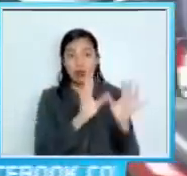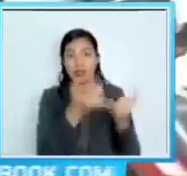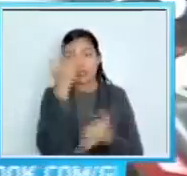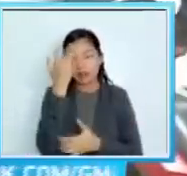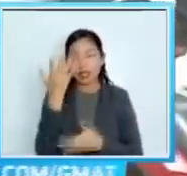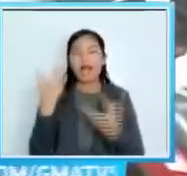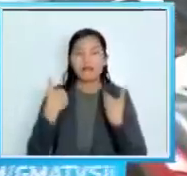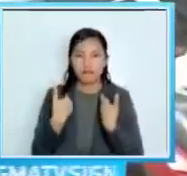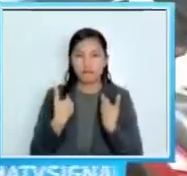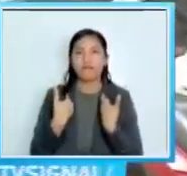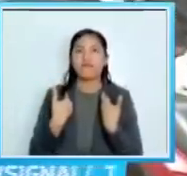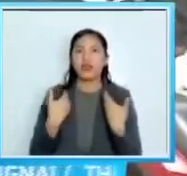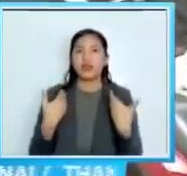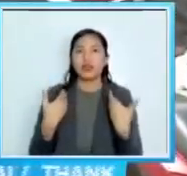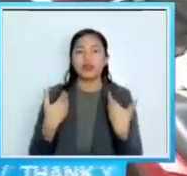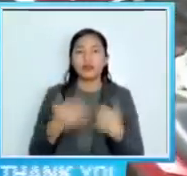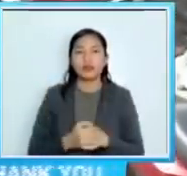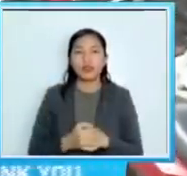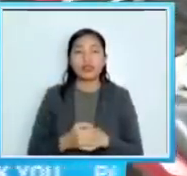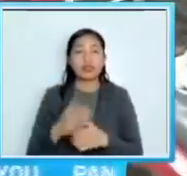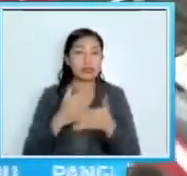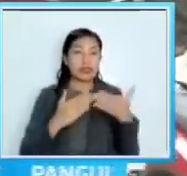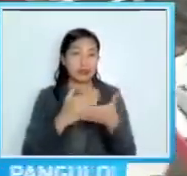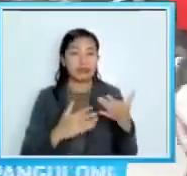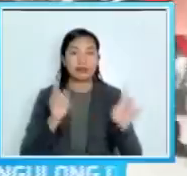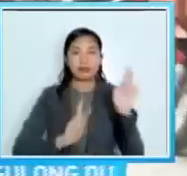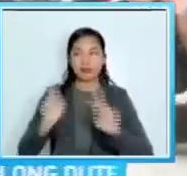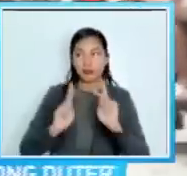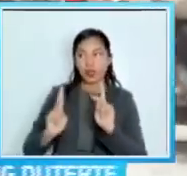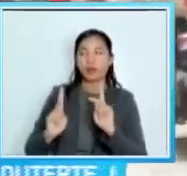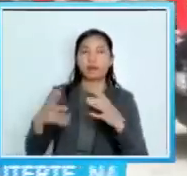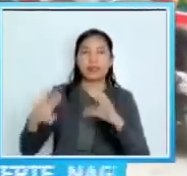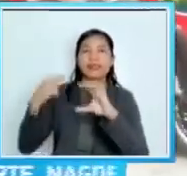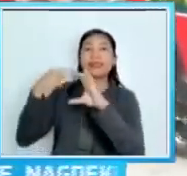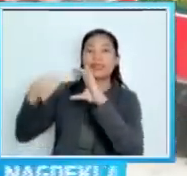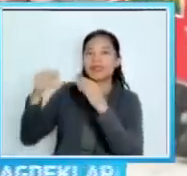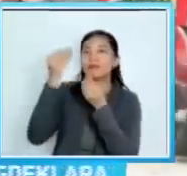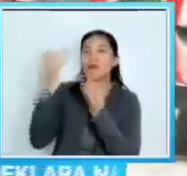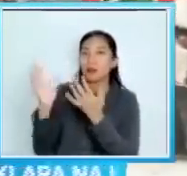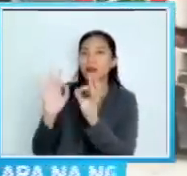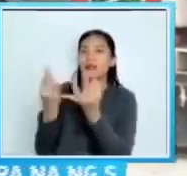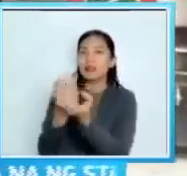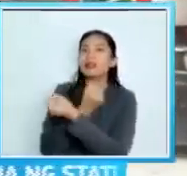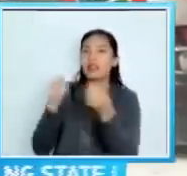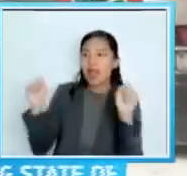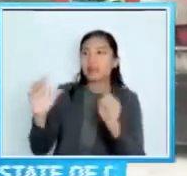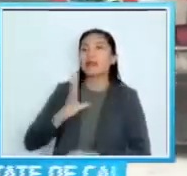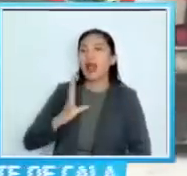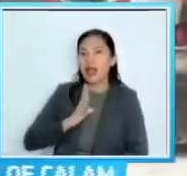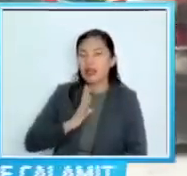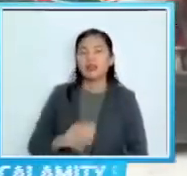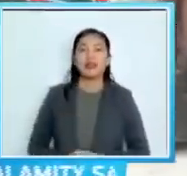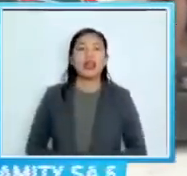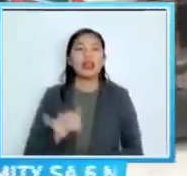na ng mga kababayan natin sa kanila mga kaanak na nag-aalala sa kanila na sila ay ligtas at okay lang. At yan muna ang latest mula